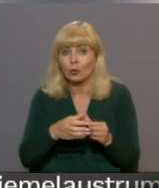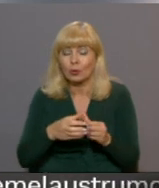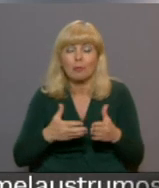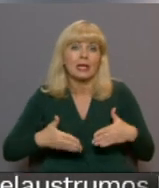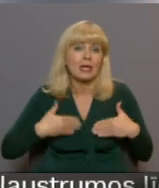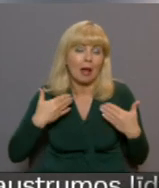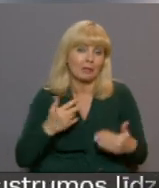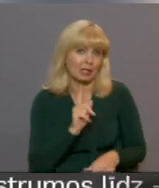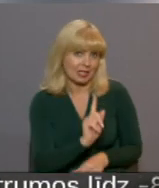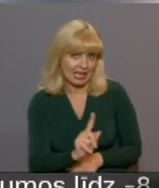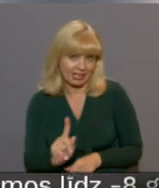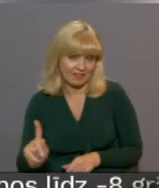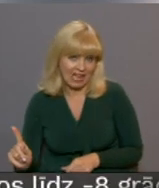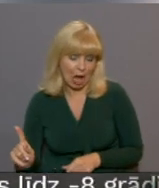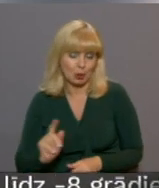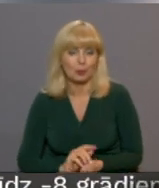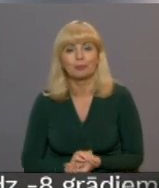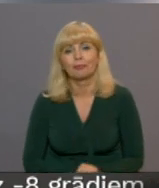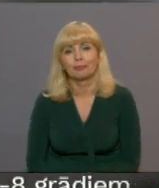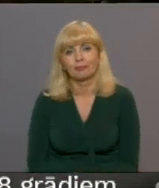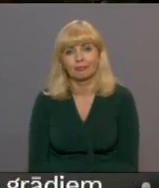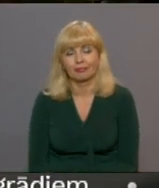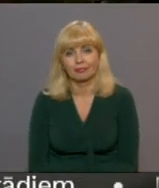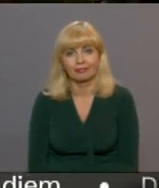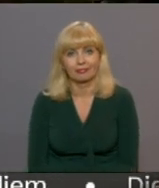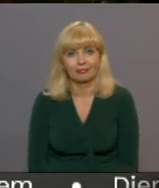ikvienu. Un turpina kolēģi no Kurzemes televīzijas.